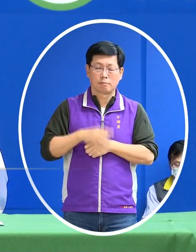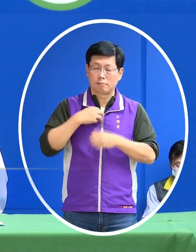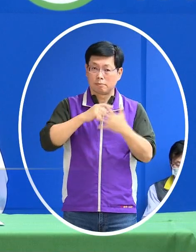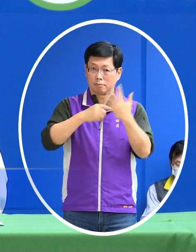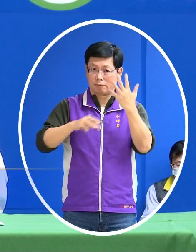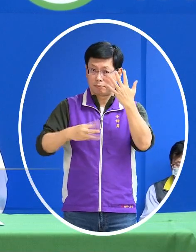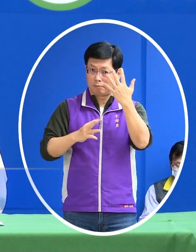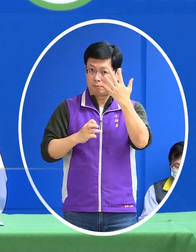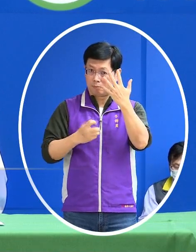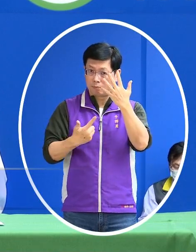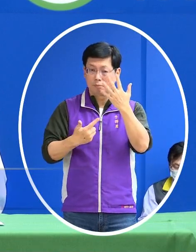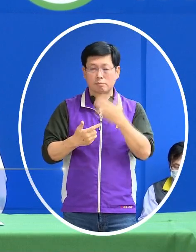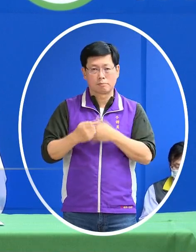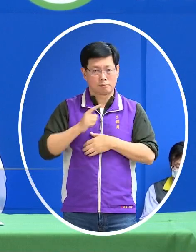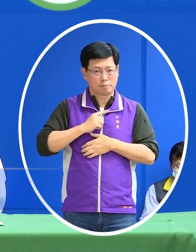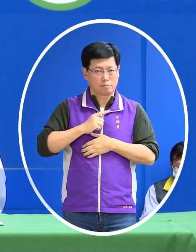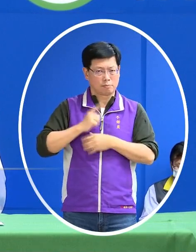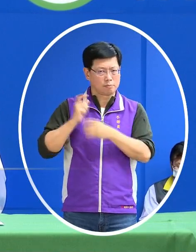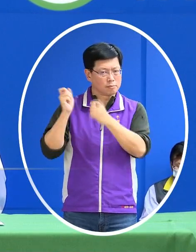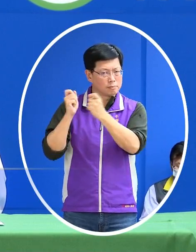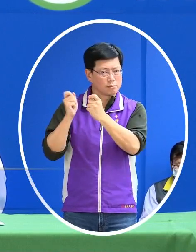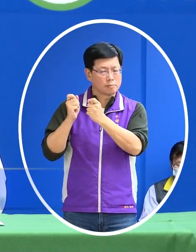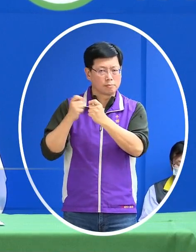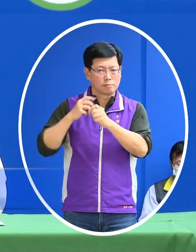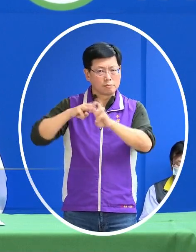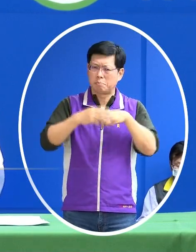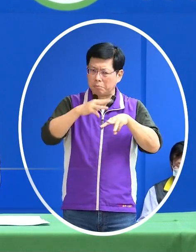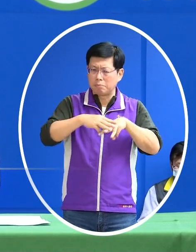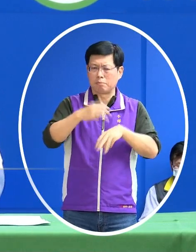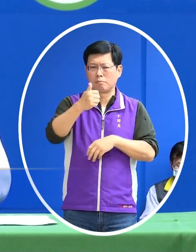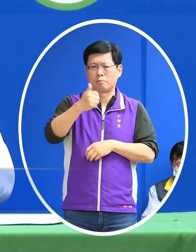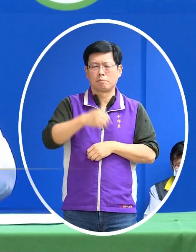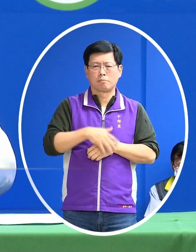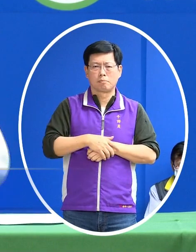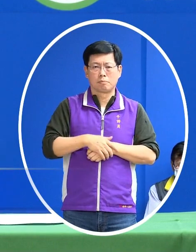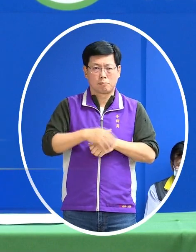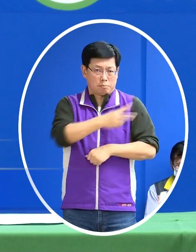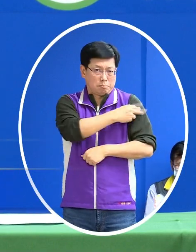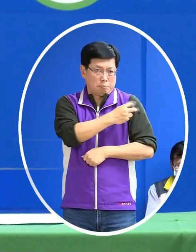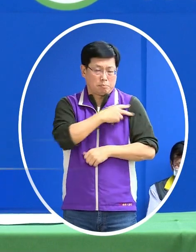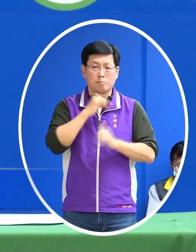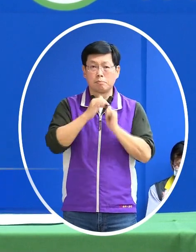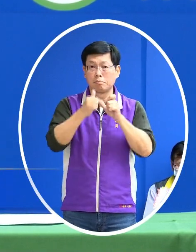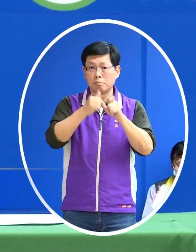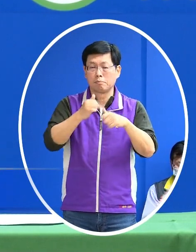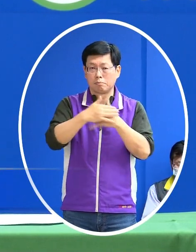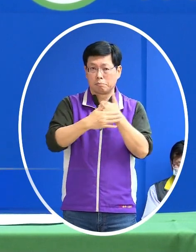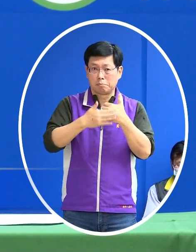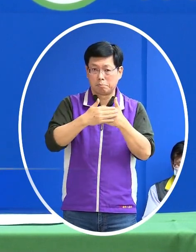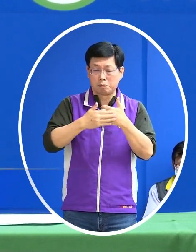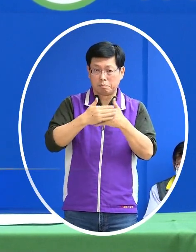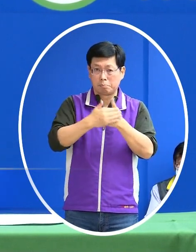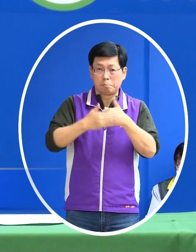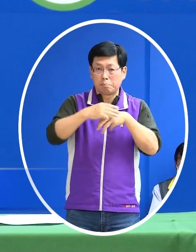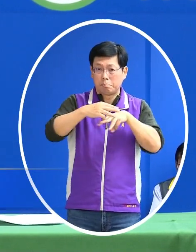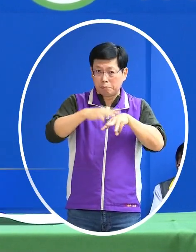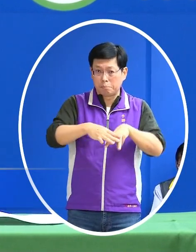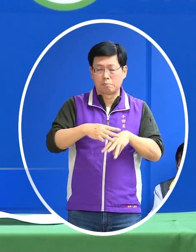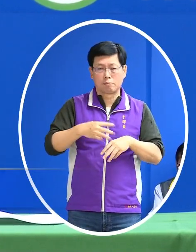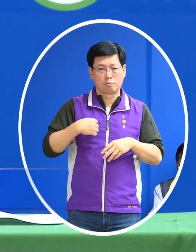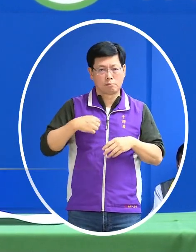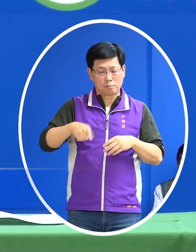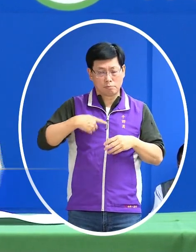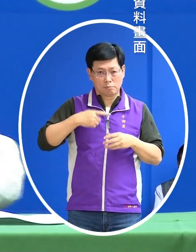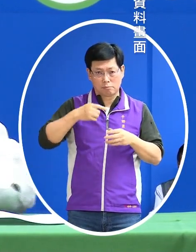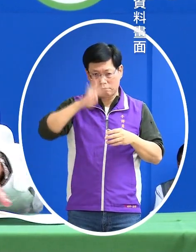三三六哈，他近期没有一个出国史啊，是一位社区的保全。哦，那相关案件我们再